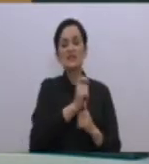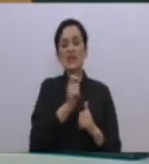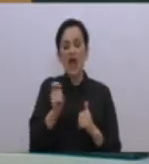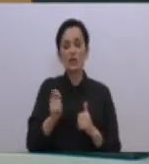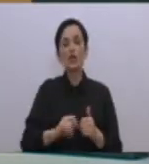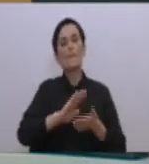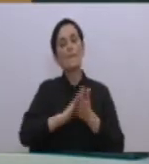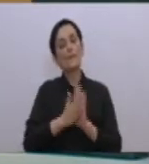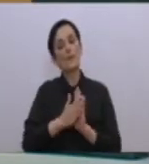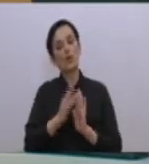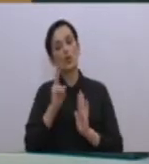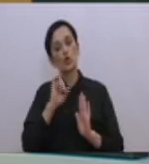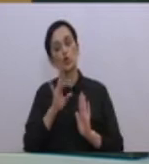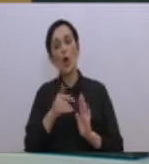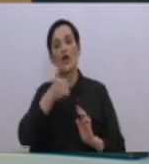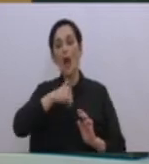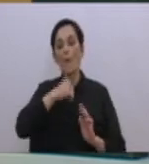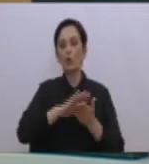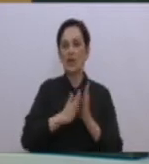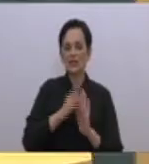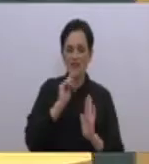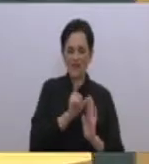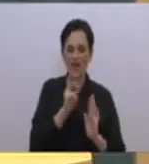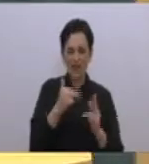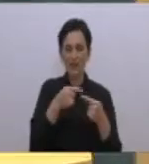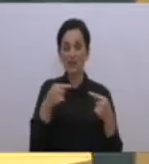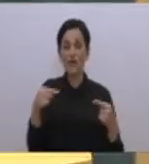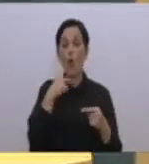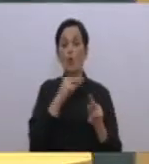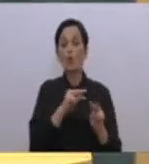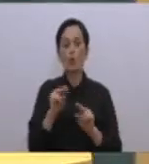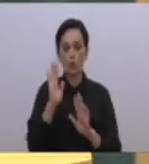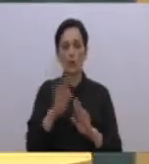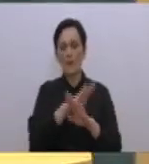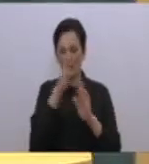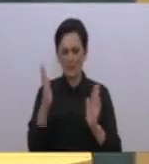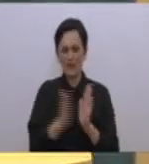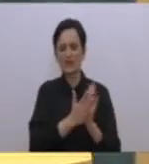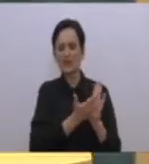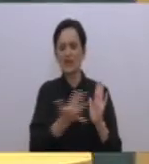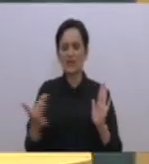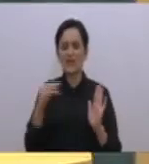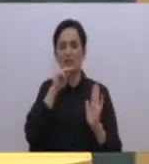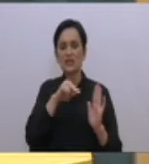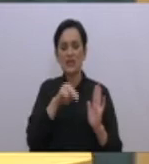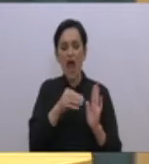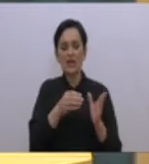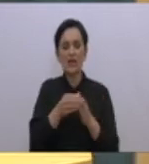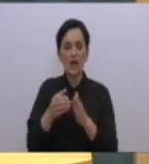პირობითი მჯავრი, გამოსაცდელი ვადა და სხვა. ყურადღება გამახვილდება ასევე მთელ რიგ დანაშაულთა შემადგენლობებზე,